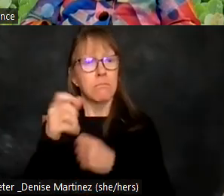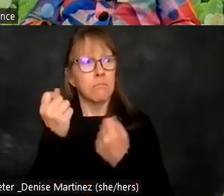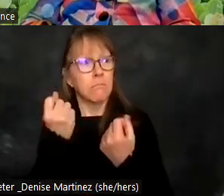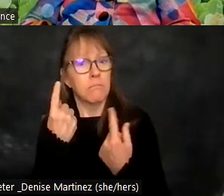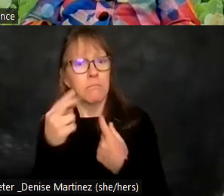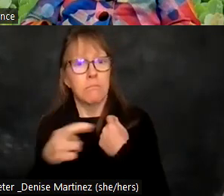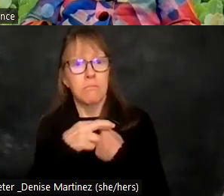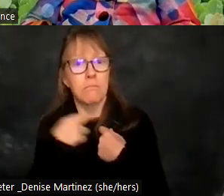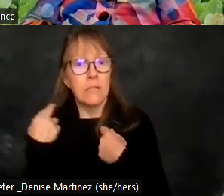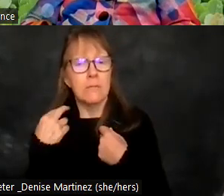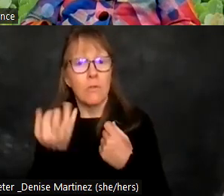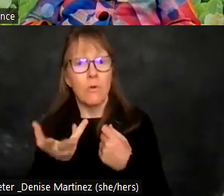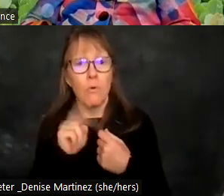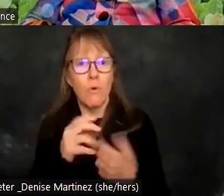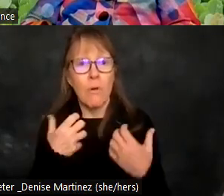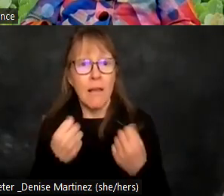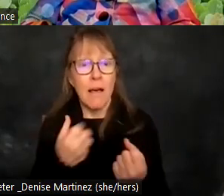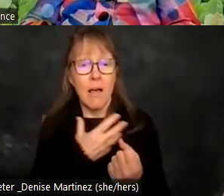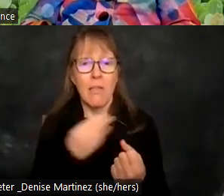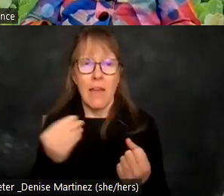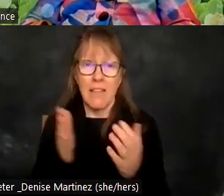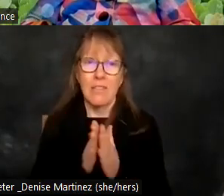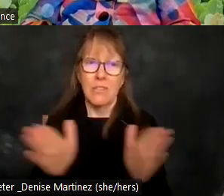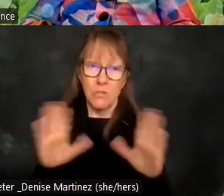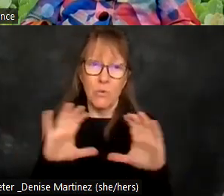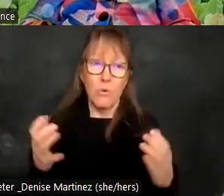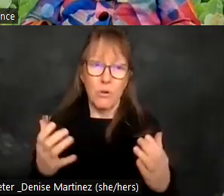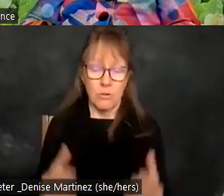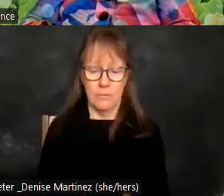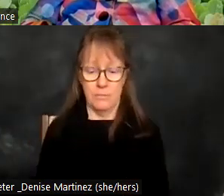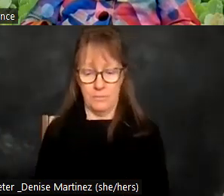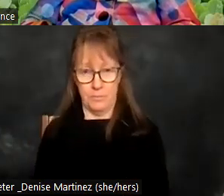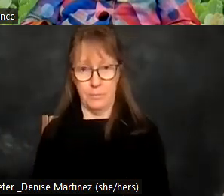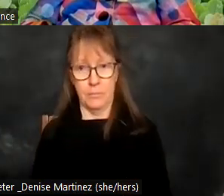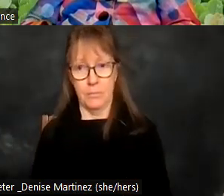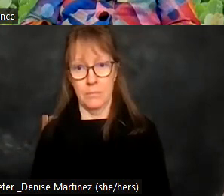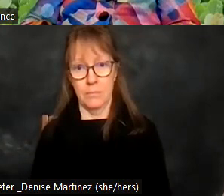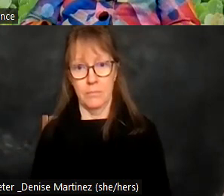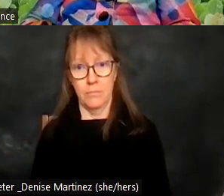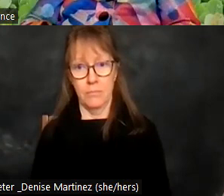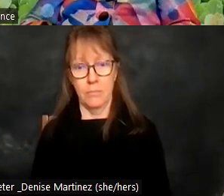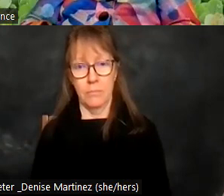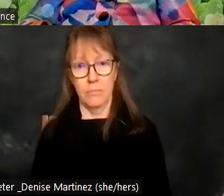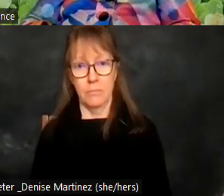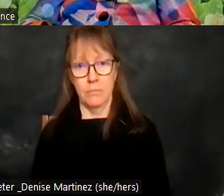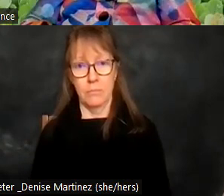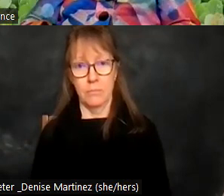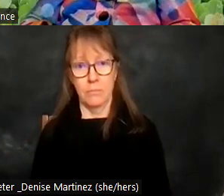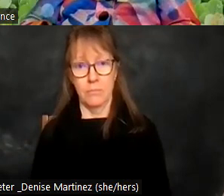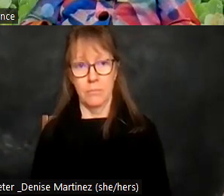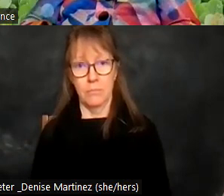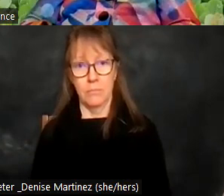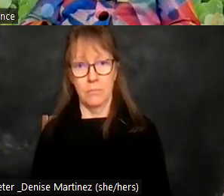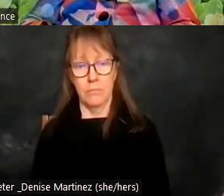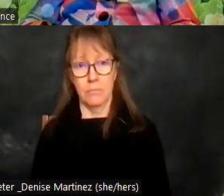et pour propre et santé et tam- aussi pour tout le reste l'autre Thank you ma so much,